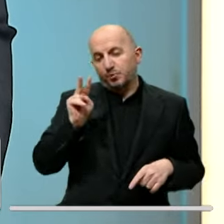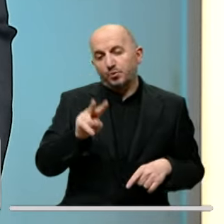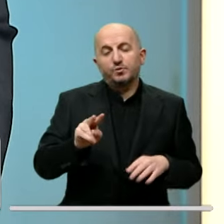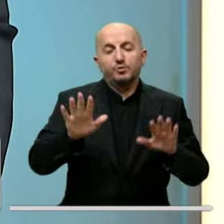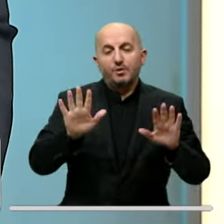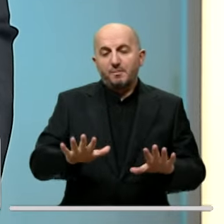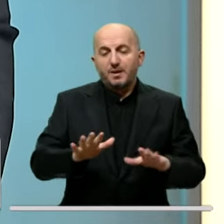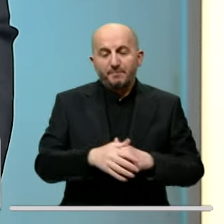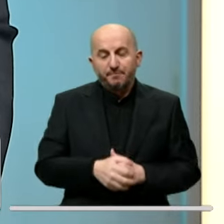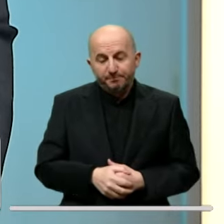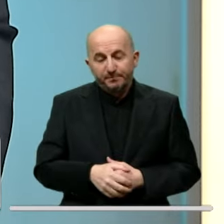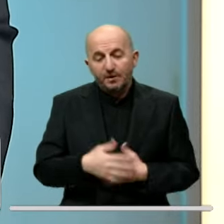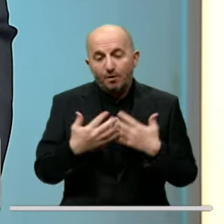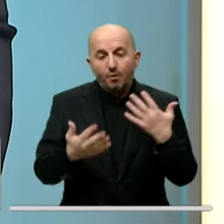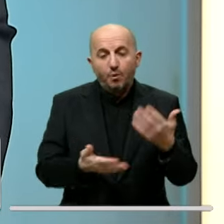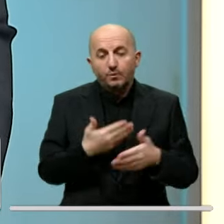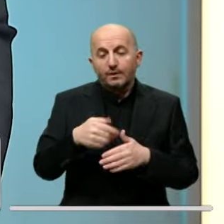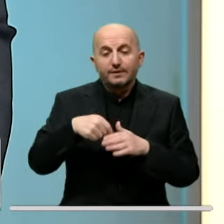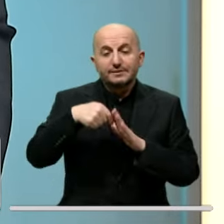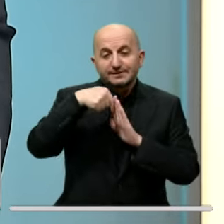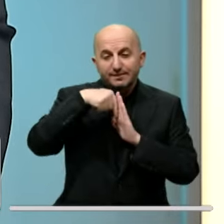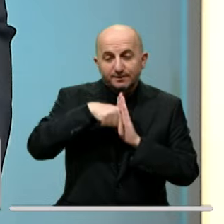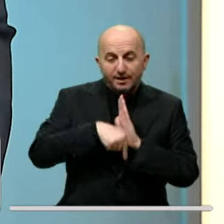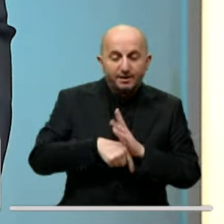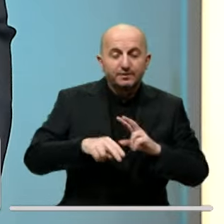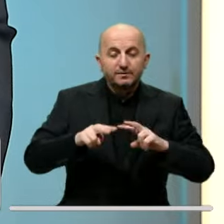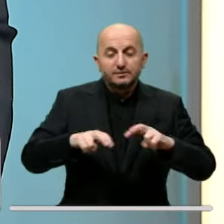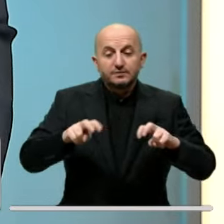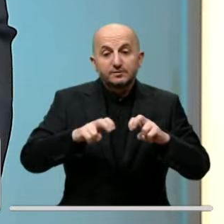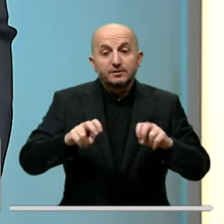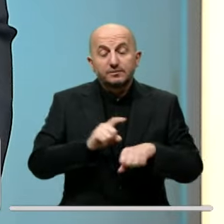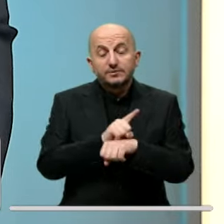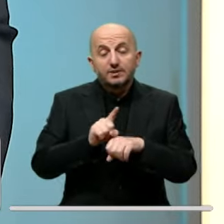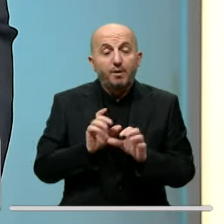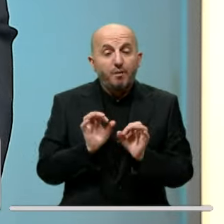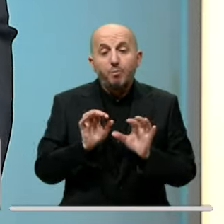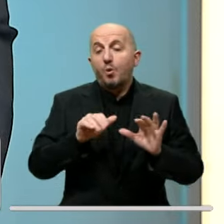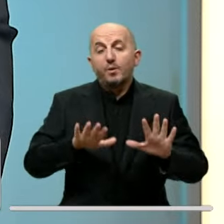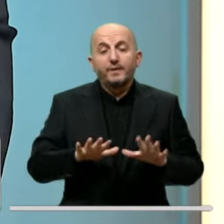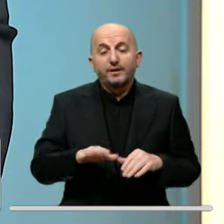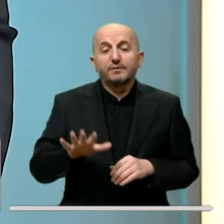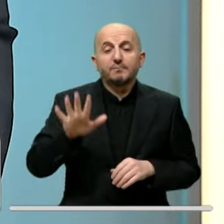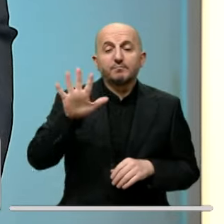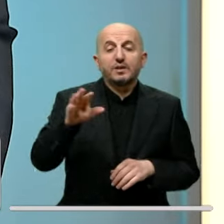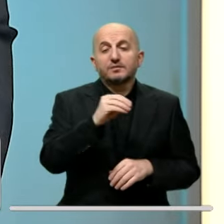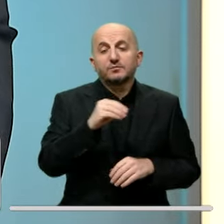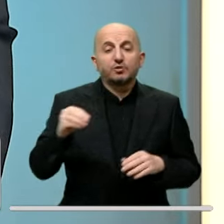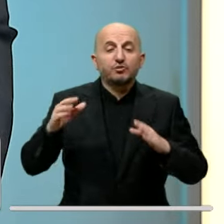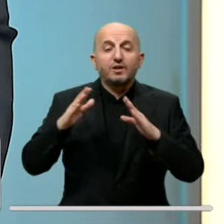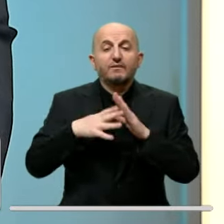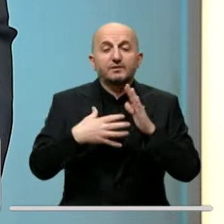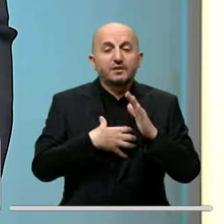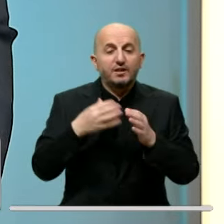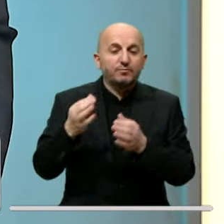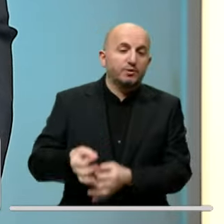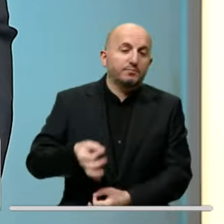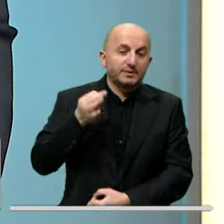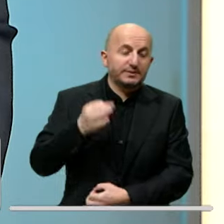Ama olayı detaylıca incelediğimiz zaman böyle değil. O 5 milyonluk eve sahip olan bir